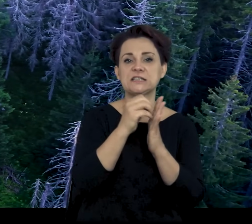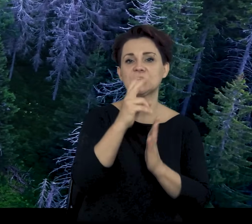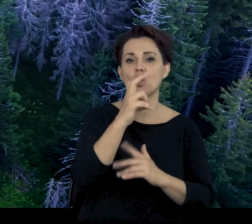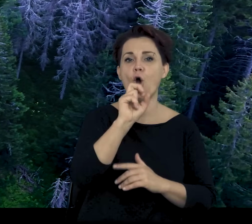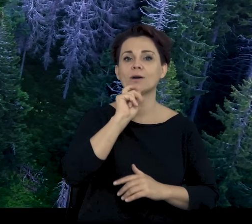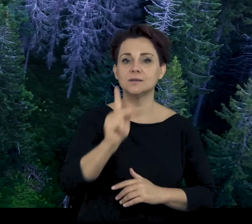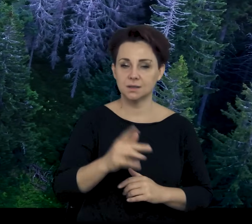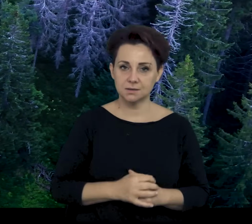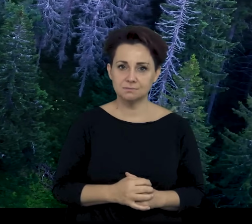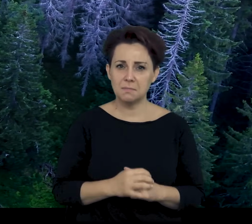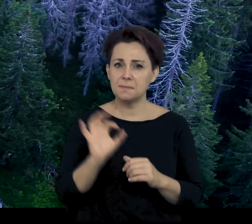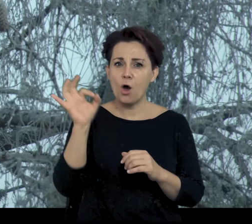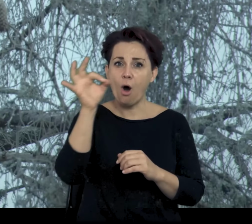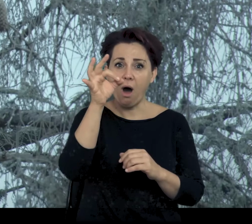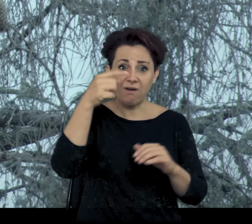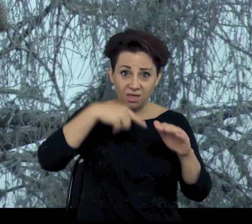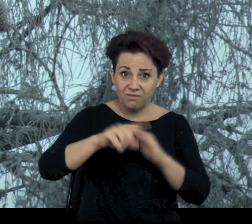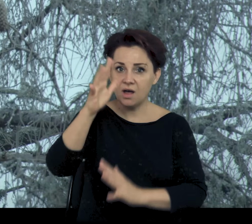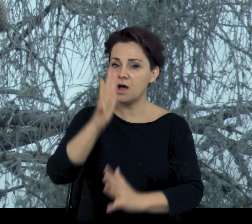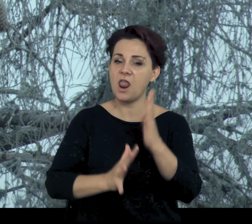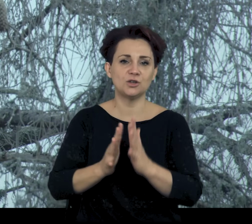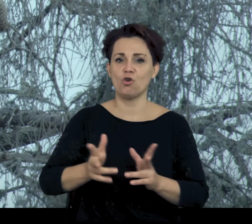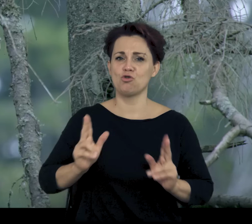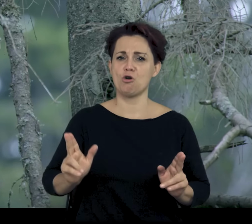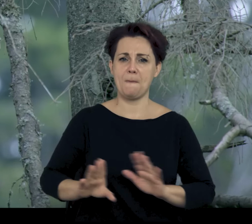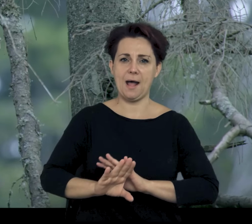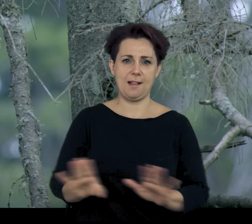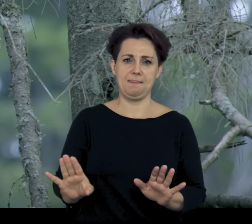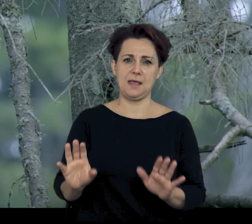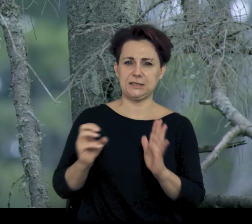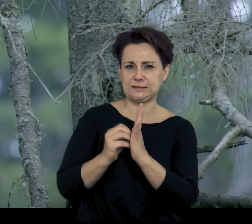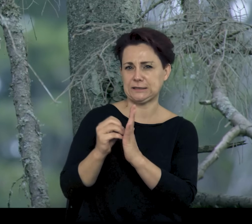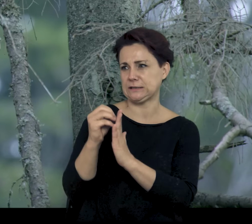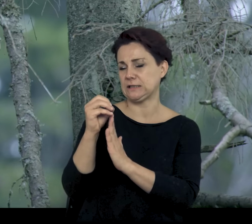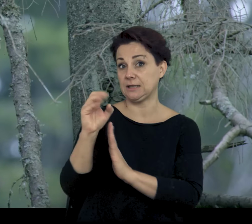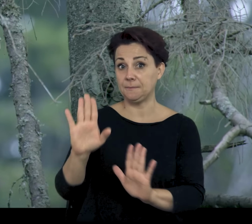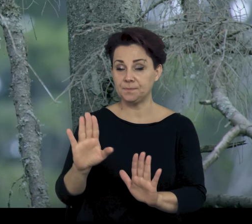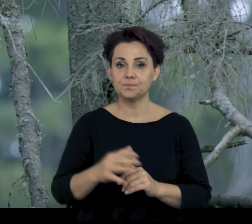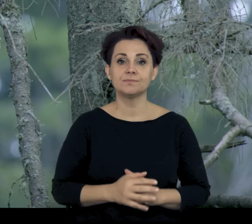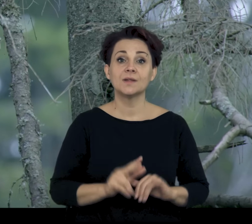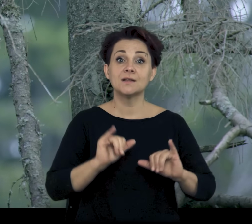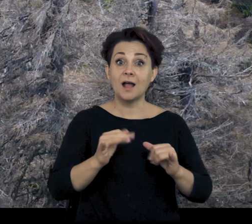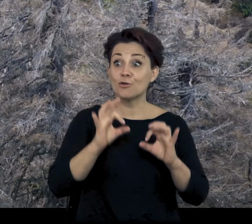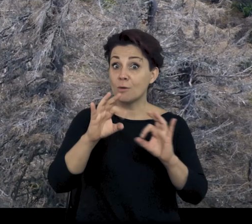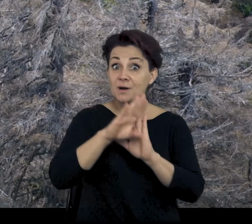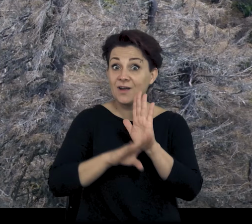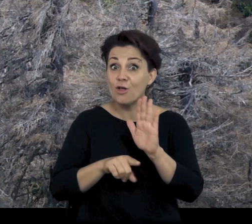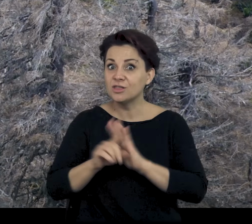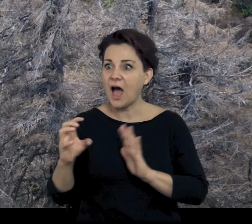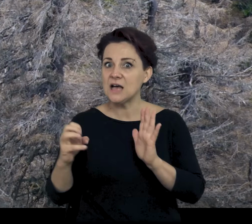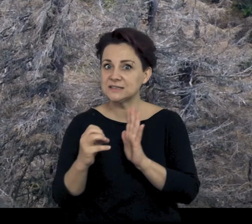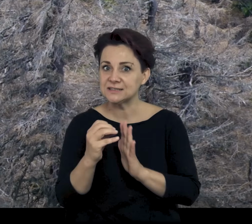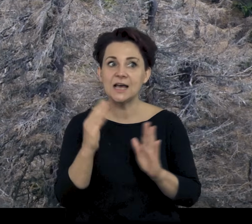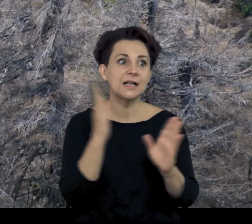Występowanie tych niewielkich owadów w lesie jest zjawiskiem normalnym. Przy sprzyjających dla nich warunkach